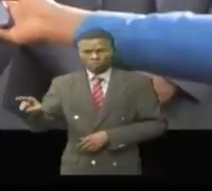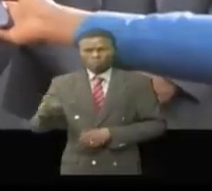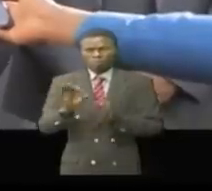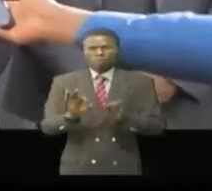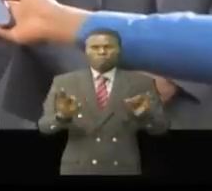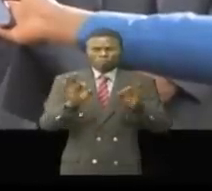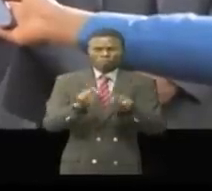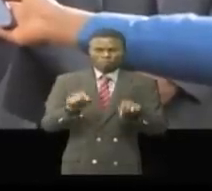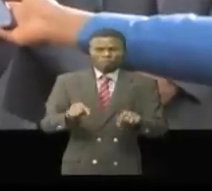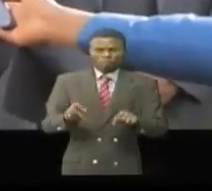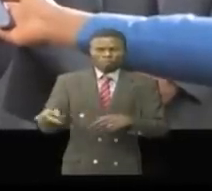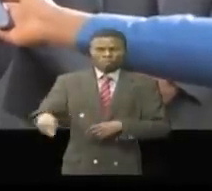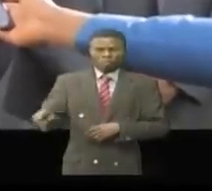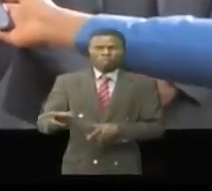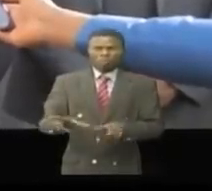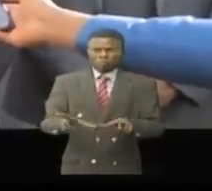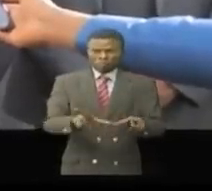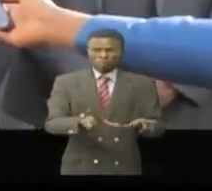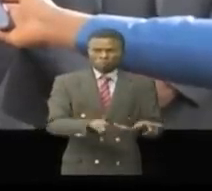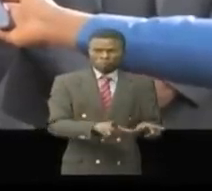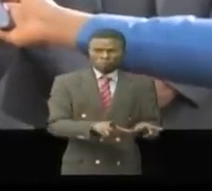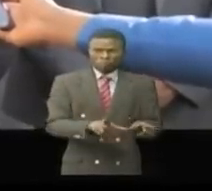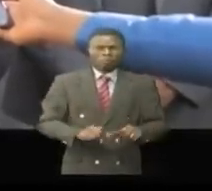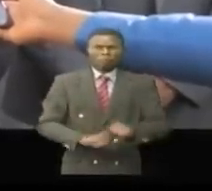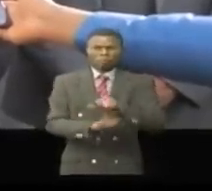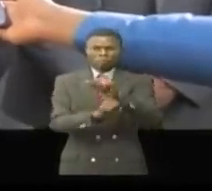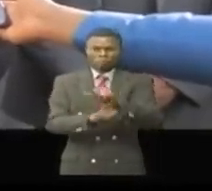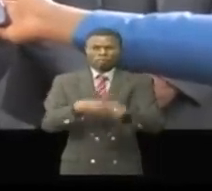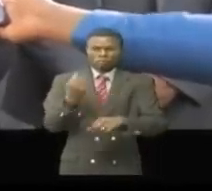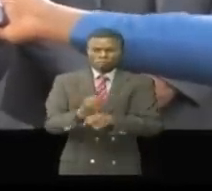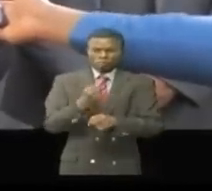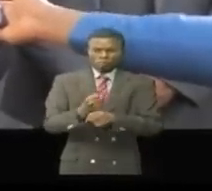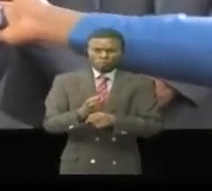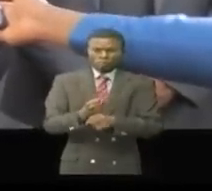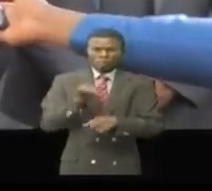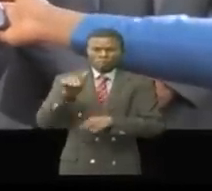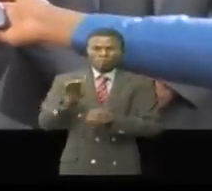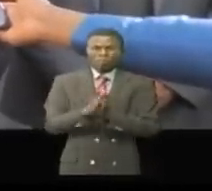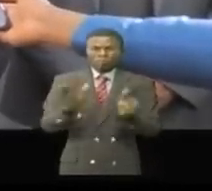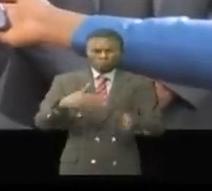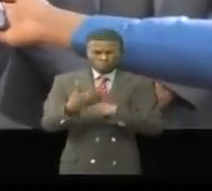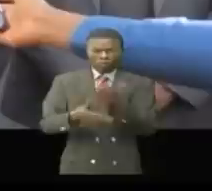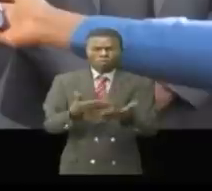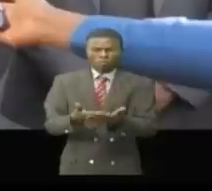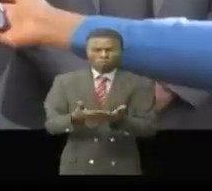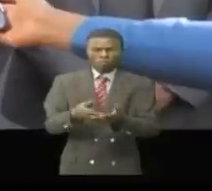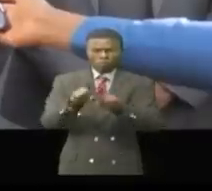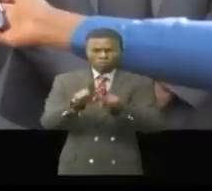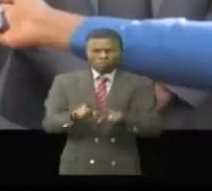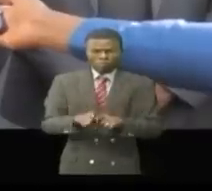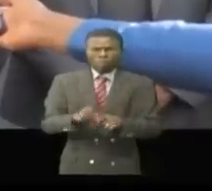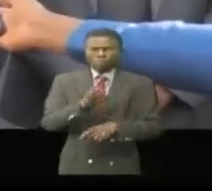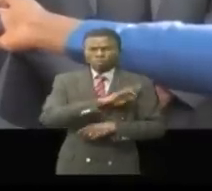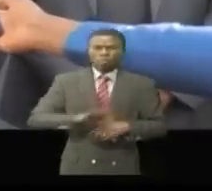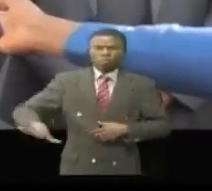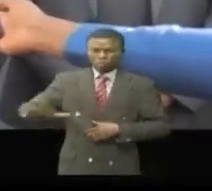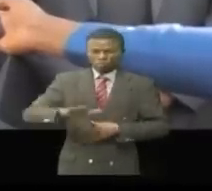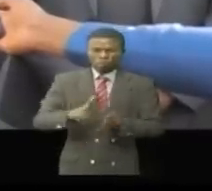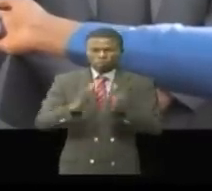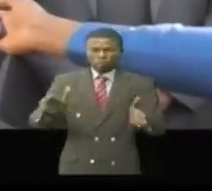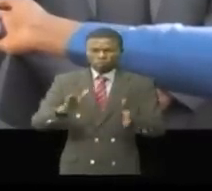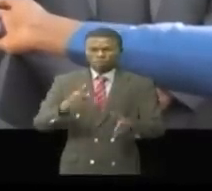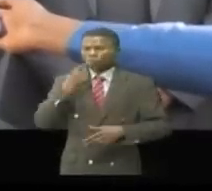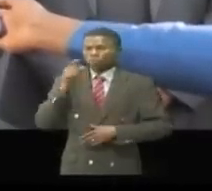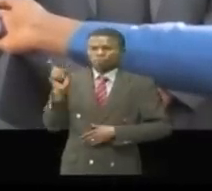important pour la province de Lualaba d'accompagner les efforts du DG qu'il est en train de faire, de toute la République sur les